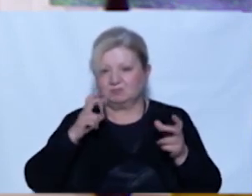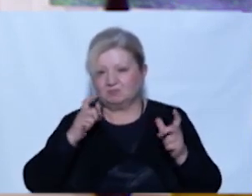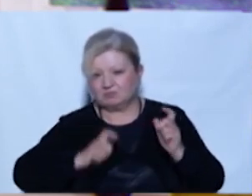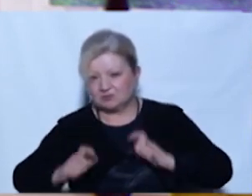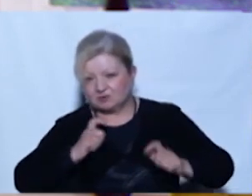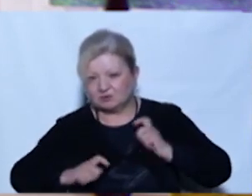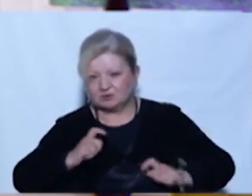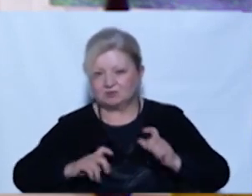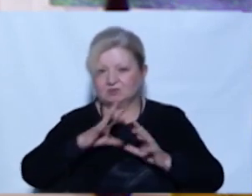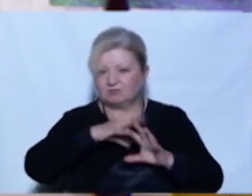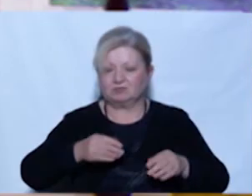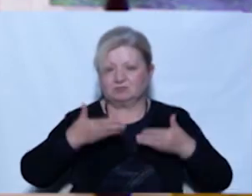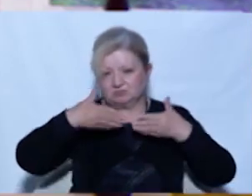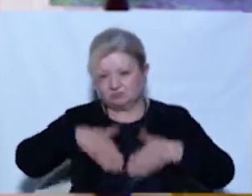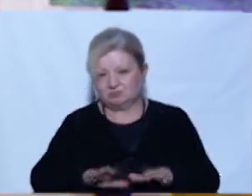გადაწყვეტილება მივიღეთ